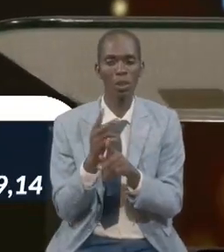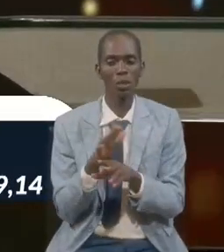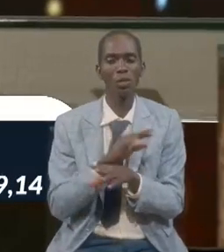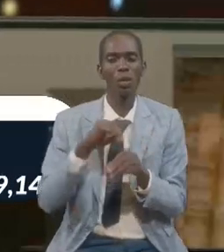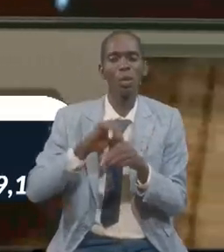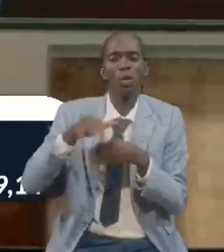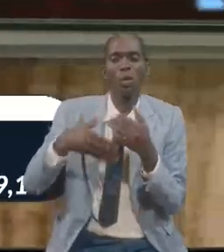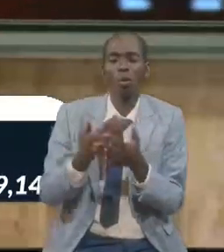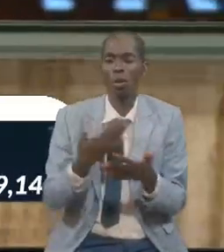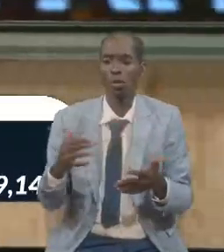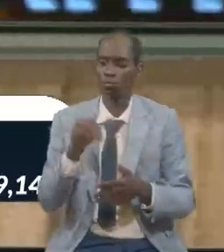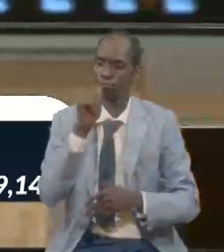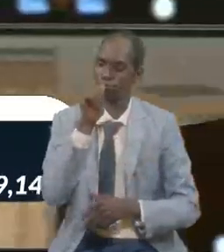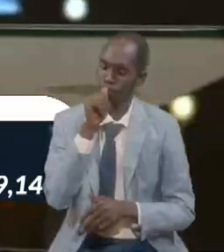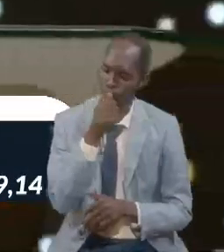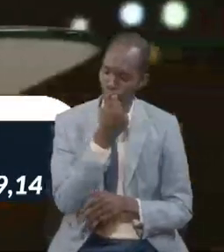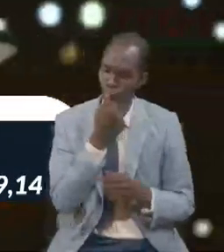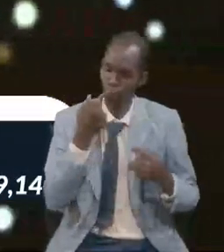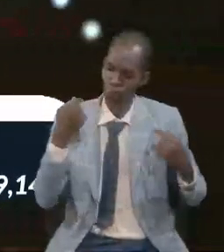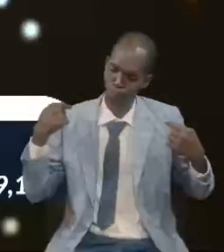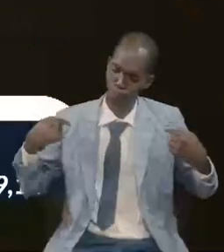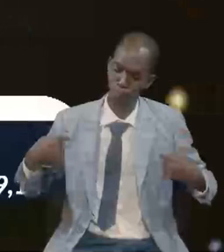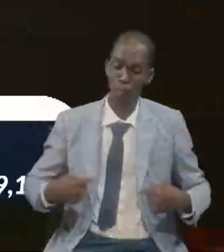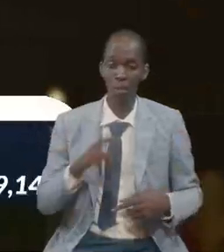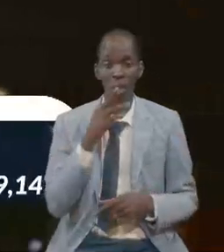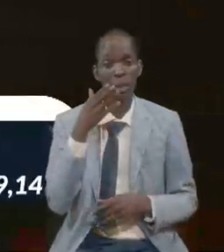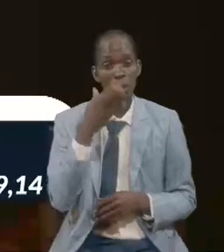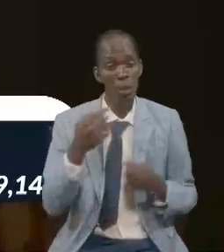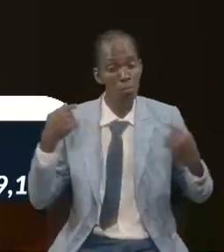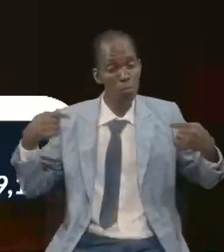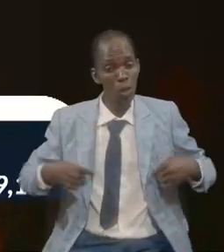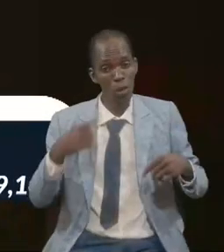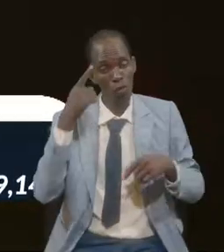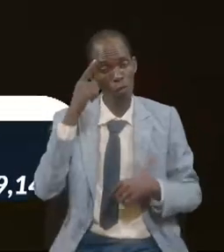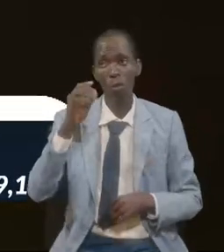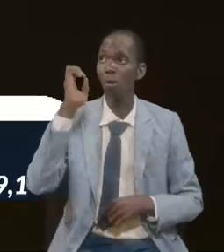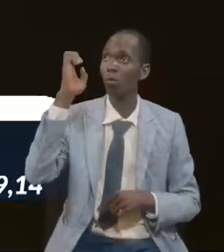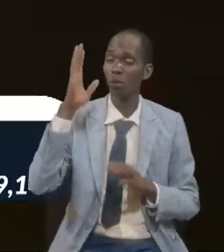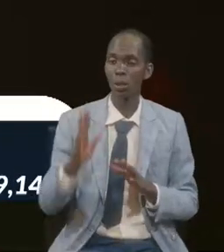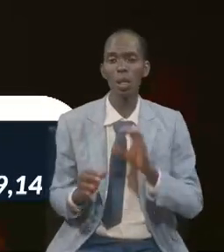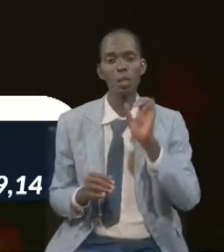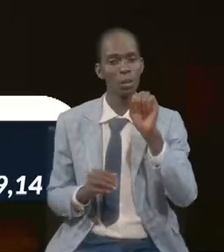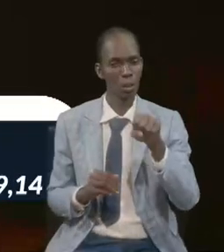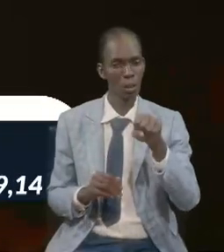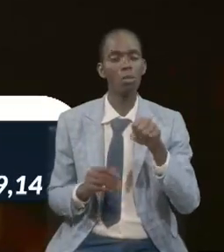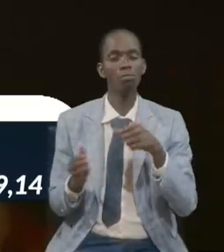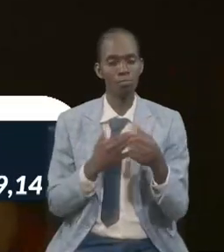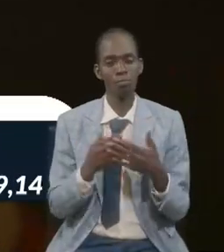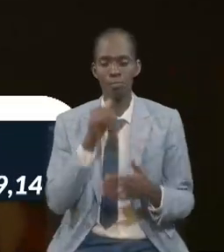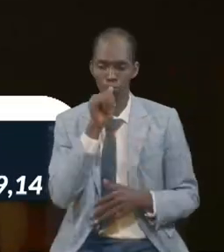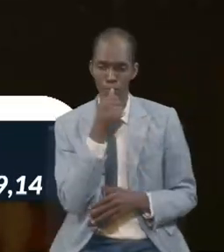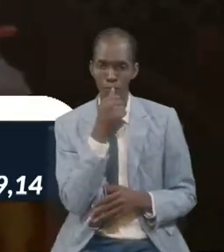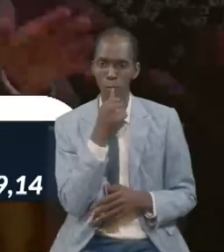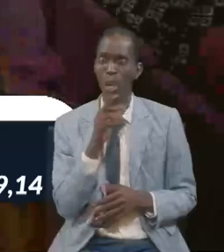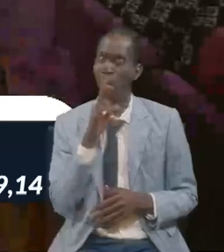toi, sois sobre en toutes choses, supporte les afflictions. Y a-t-il des afflictions pour l'évangéliste? Oui, supporte cela. Il y a des afflictions